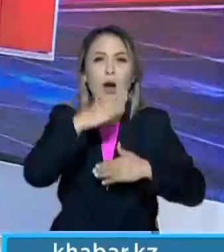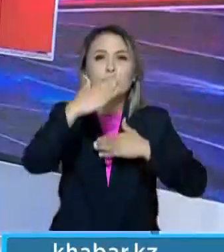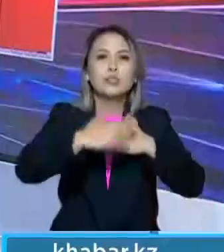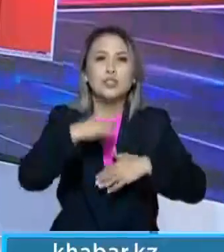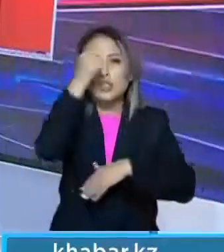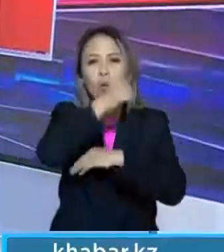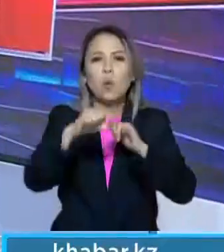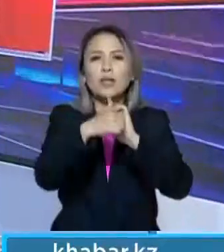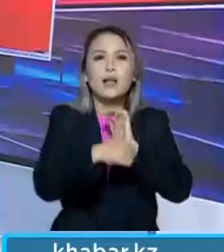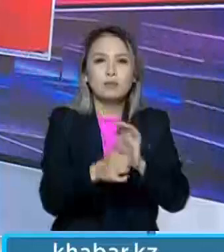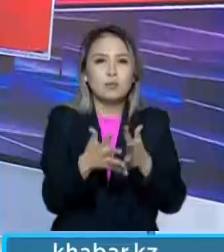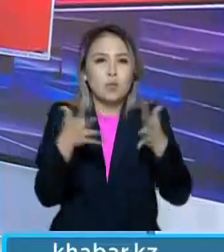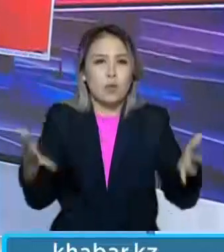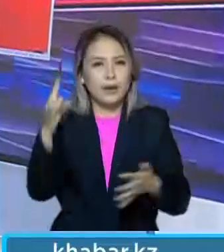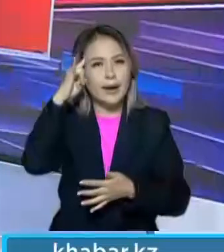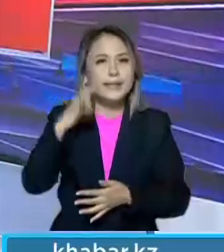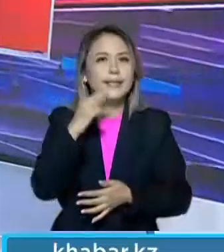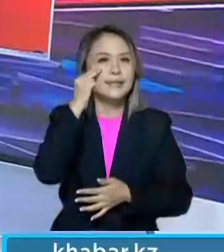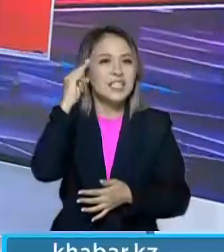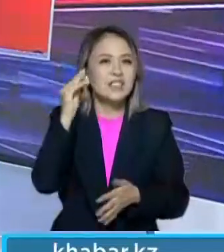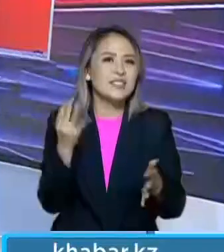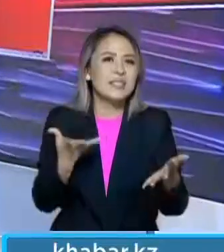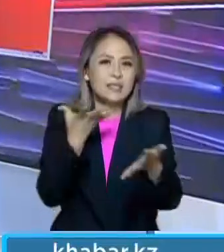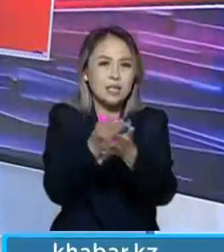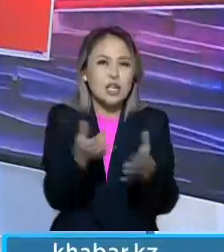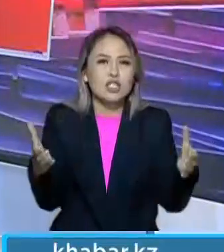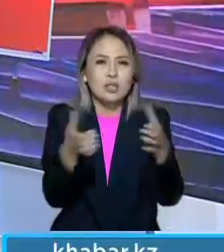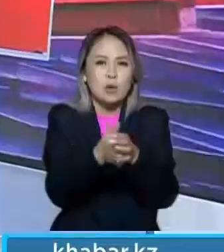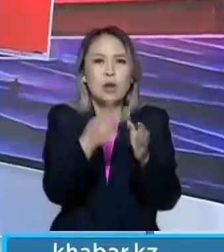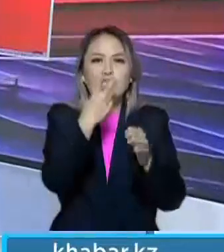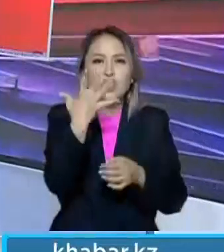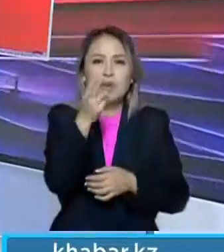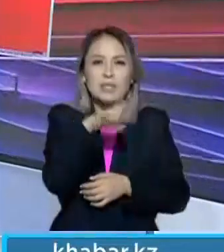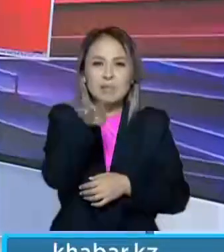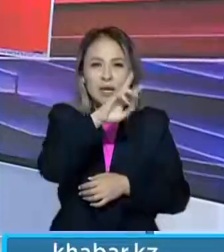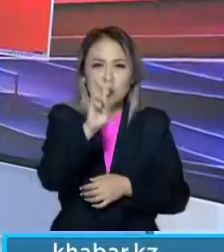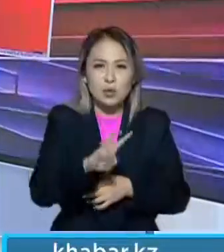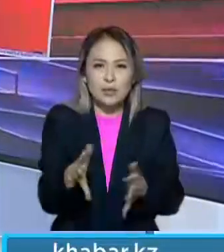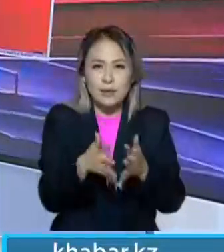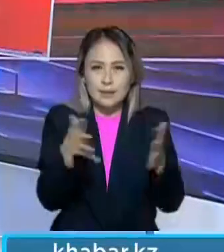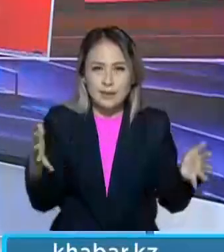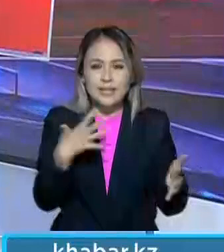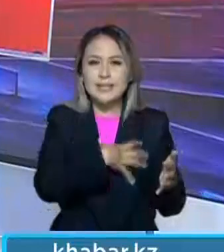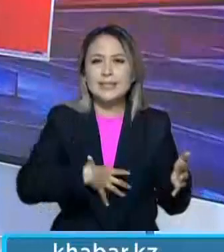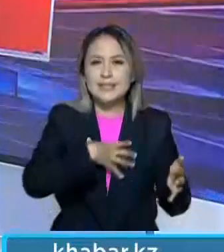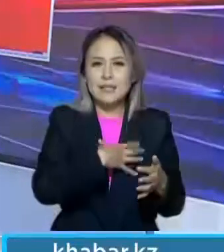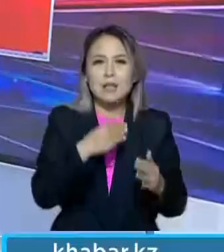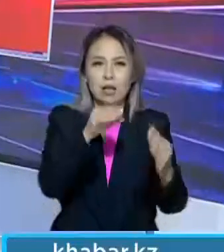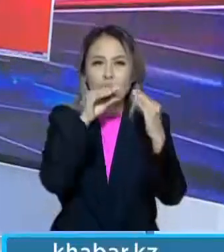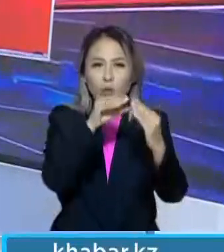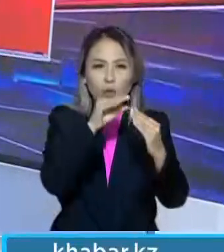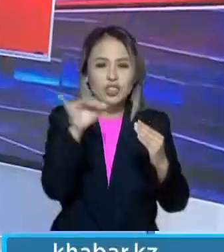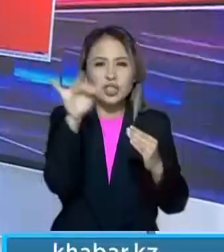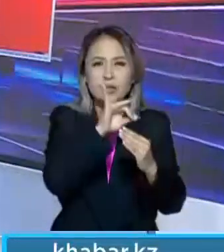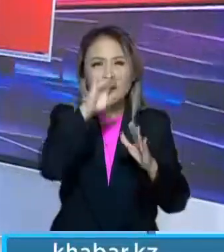жылдан 16 есе көп екен. Осылайша Қазақстандағы Қытай инвестициясының жиынтық көлемі 25 миллиард доллардан асты. Негізгі